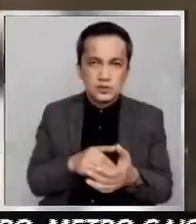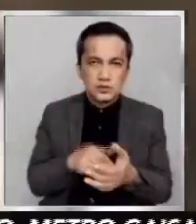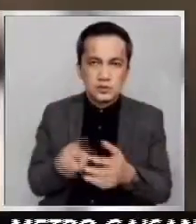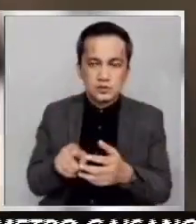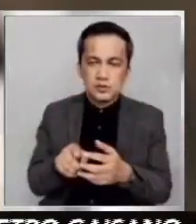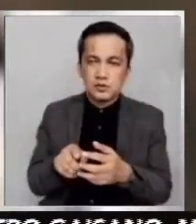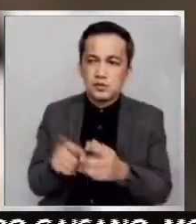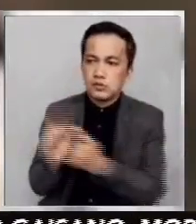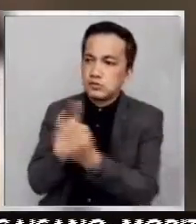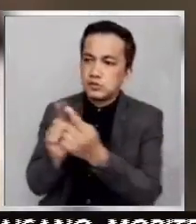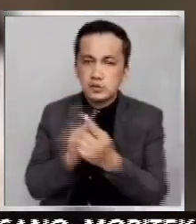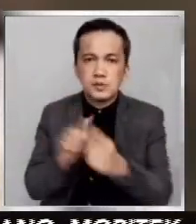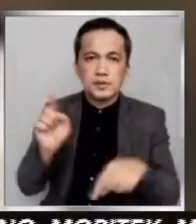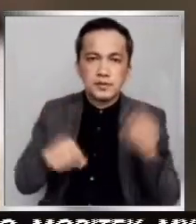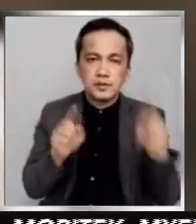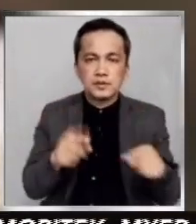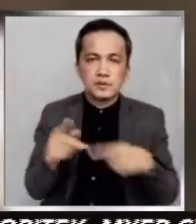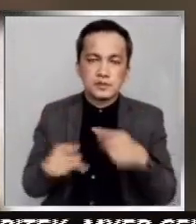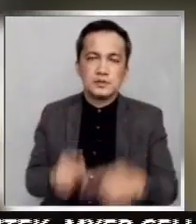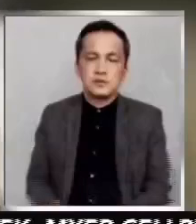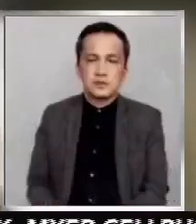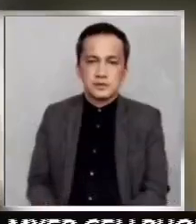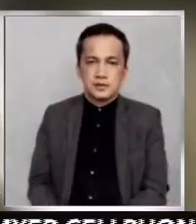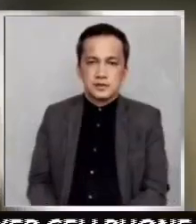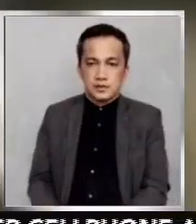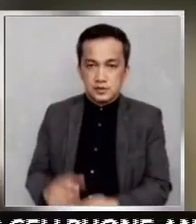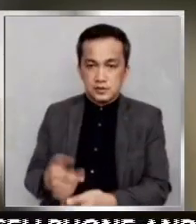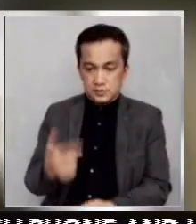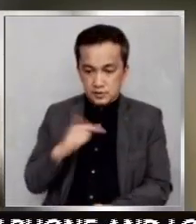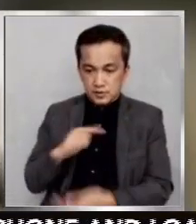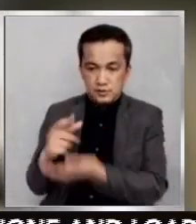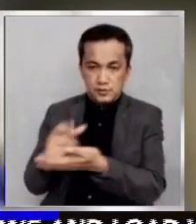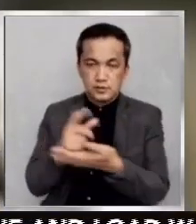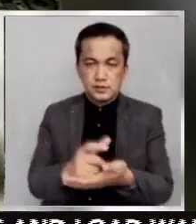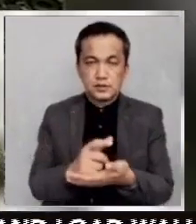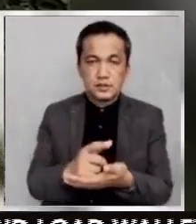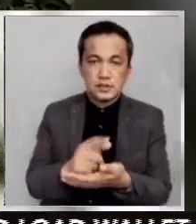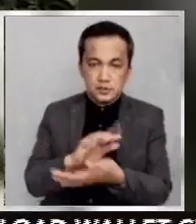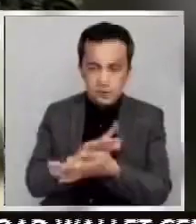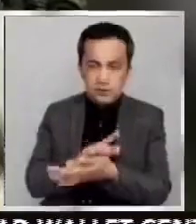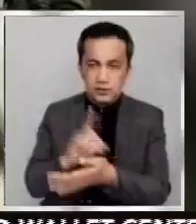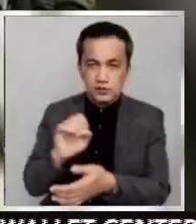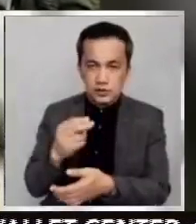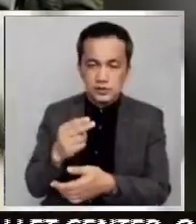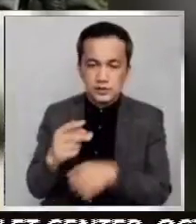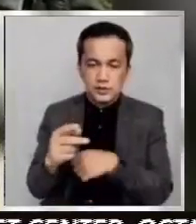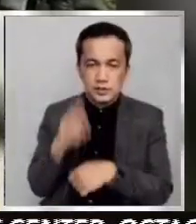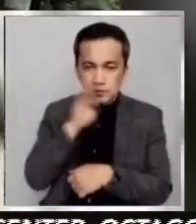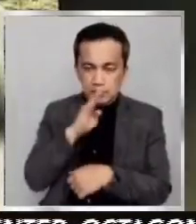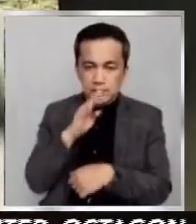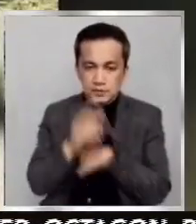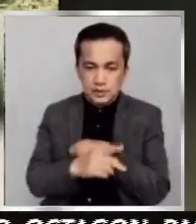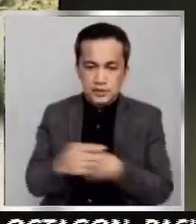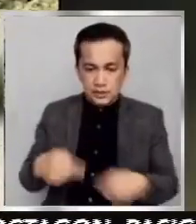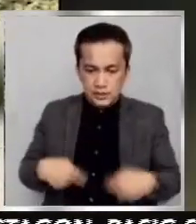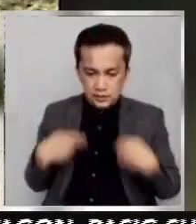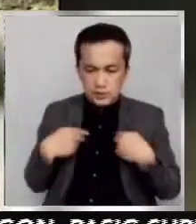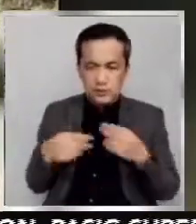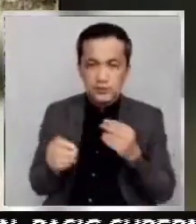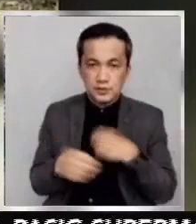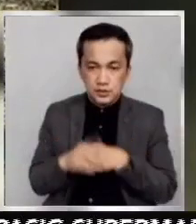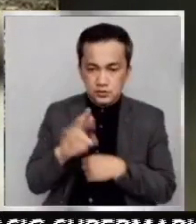tao. Nagbabakuna na rin kontra COVID-19 ang DOH Bicol, Provincial Health Office at Rural Health Units sa